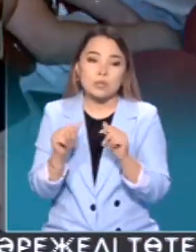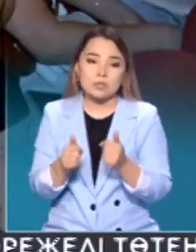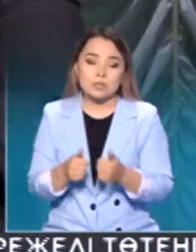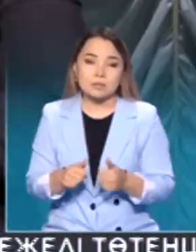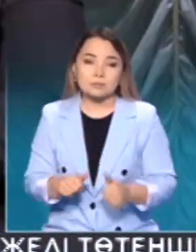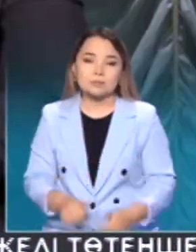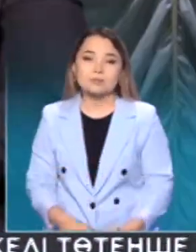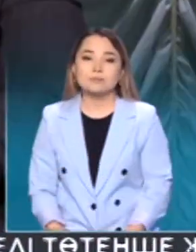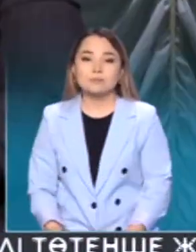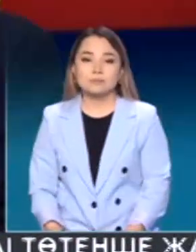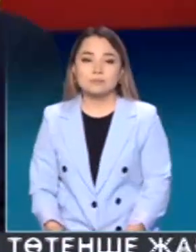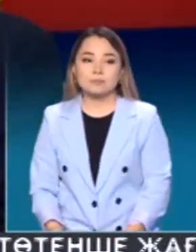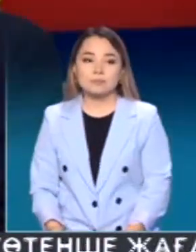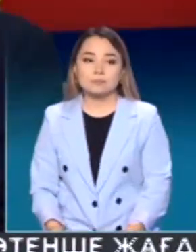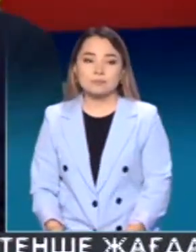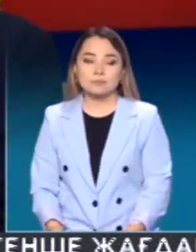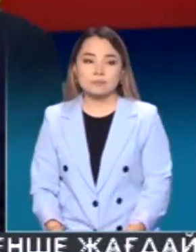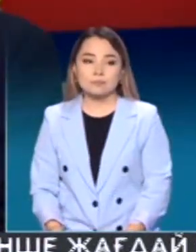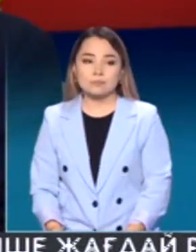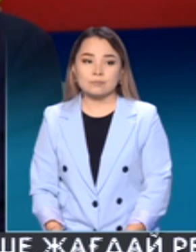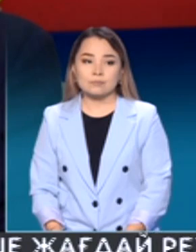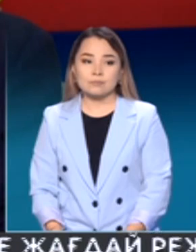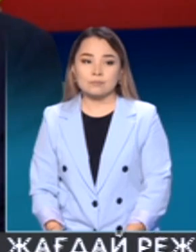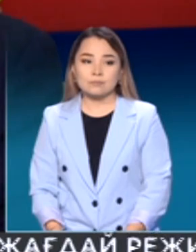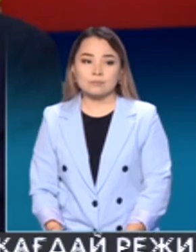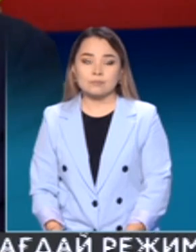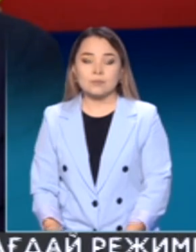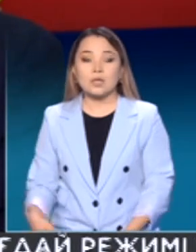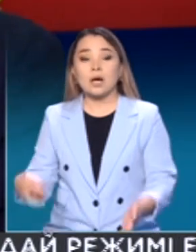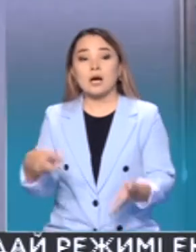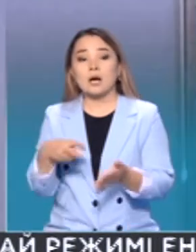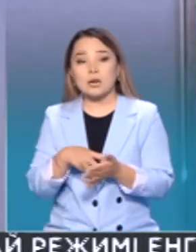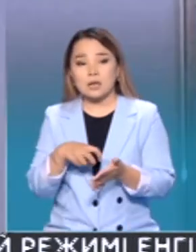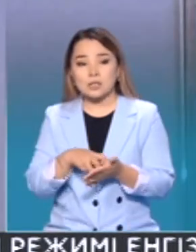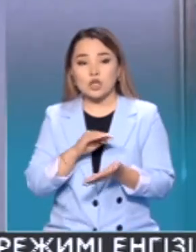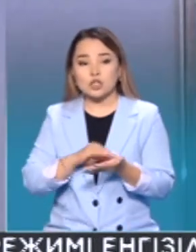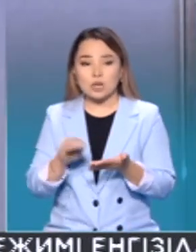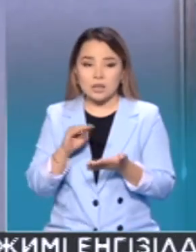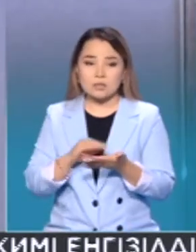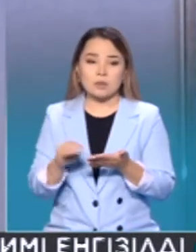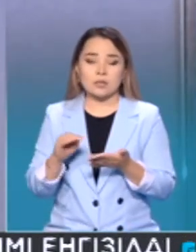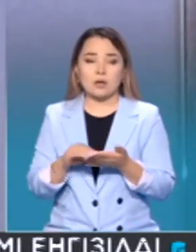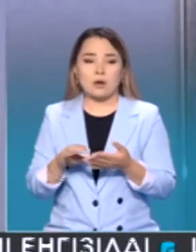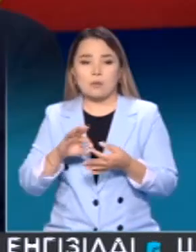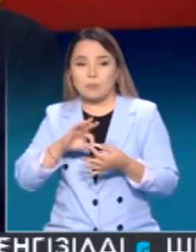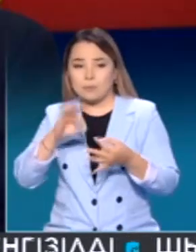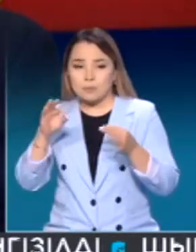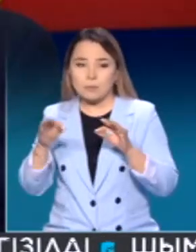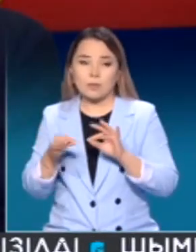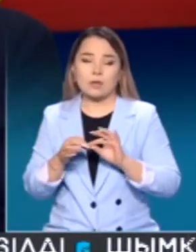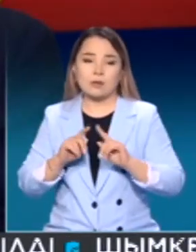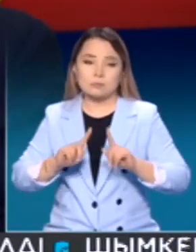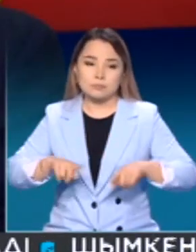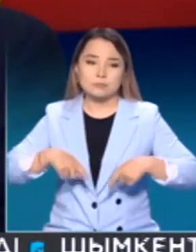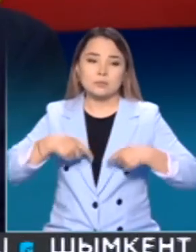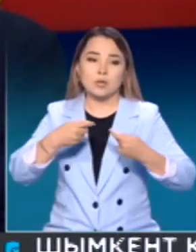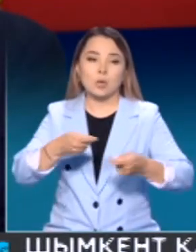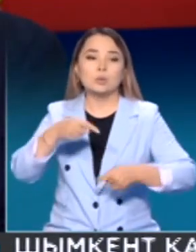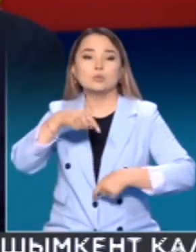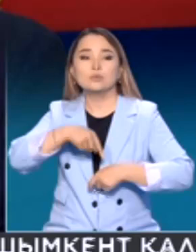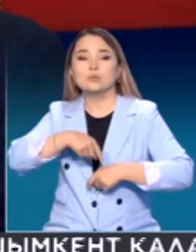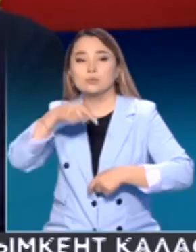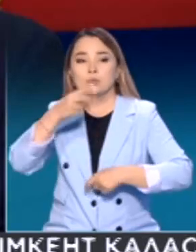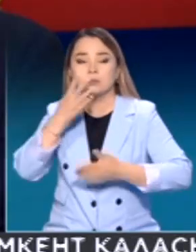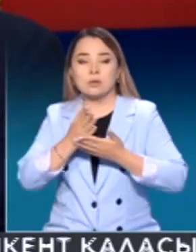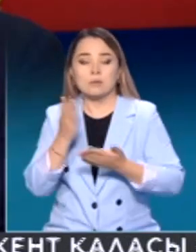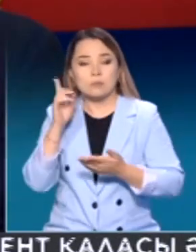отыр. Көзбе көз жеткізе алмайтын сезімдерді хатпен бейнелеу өте жеңіл. Осы заманда да сол хат жанрының өте құлдырап